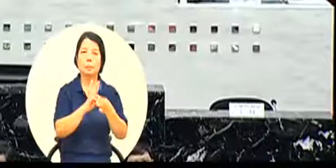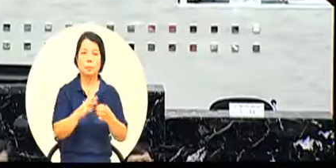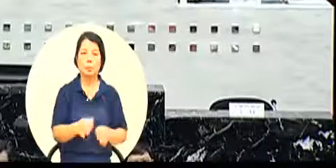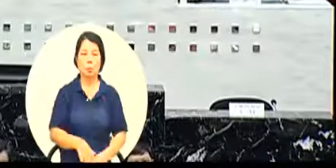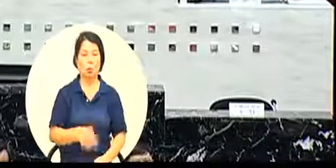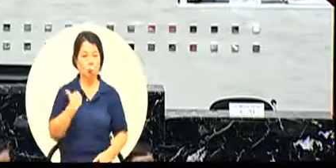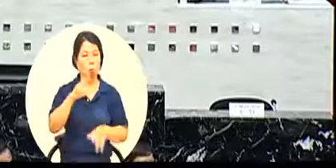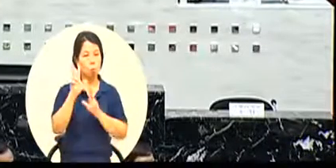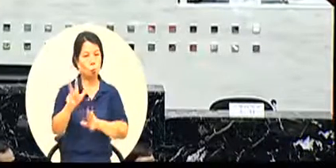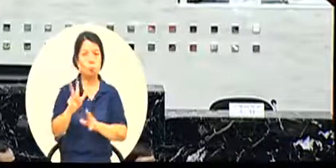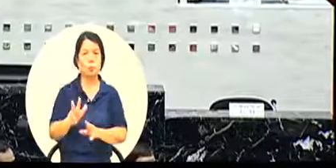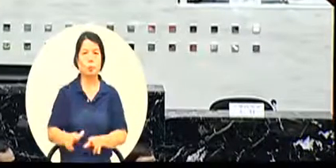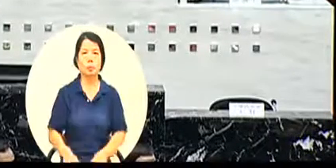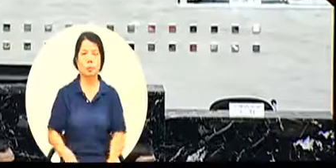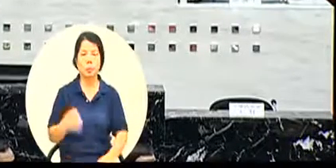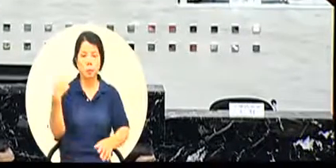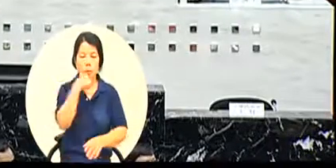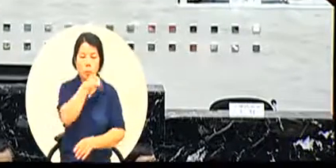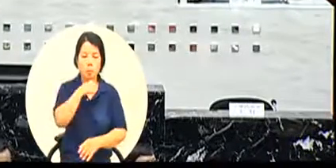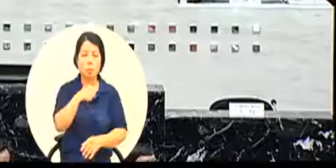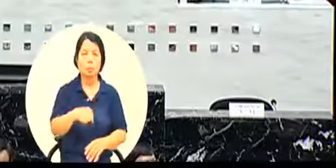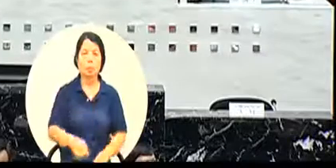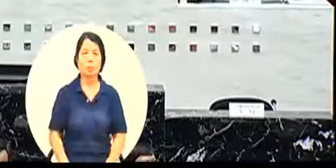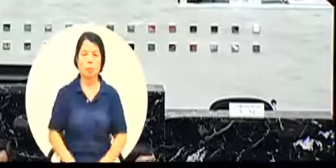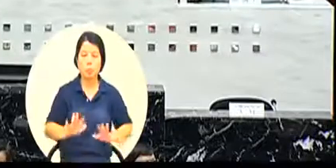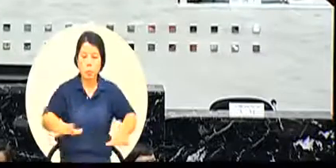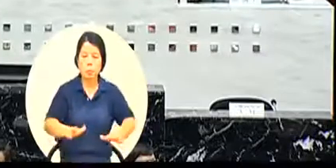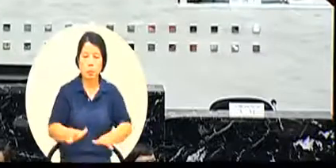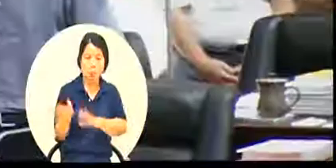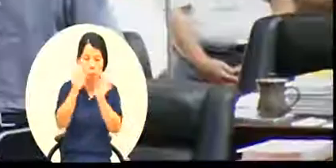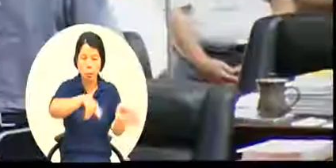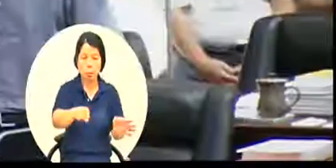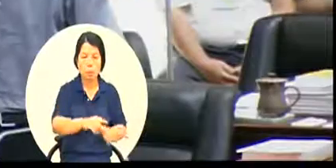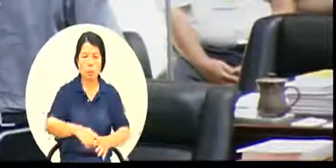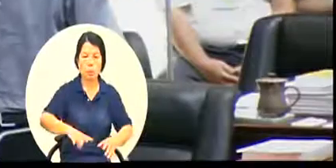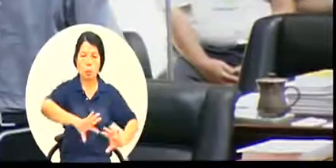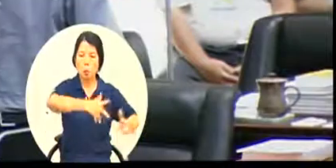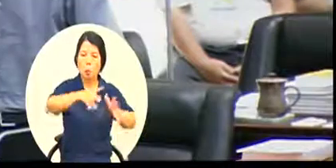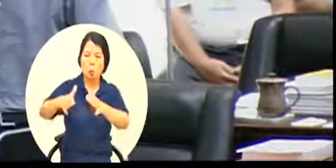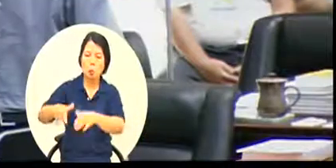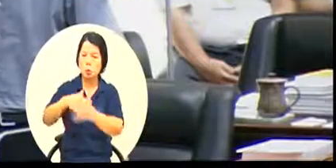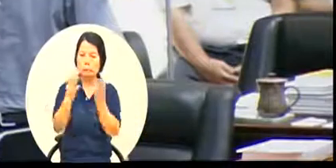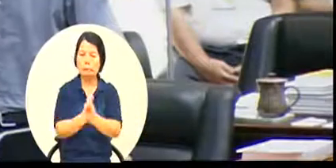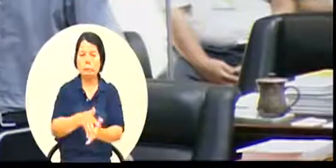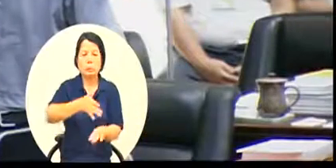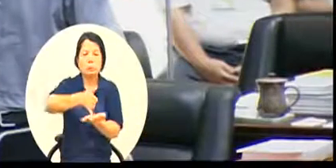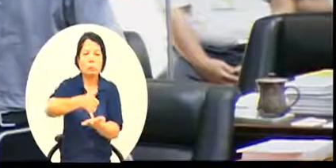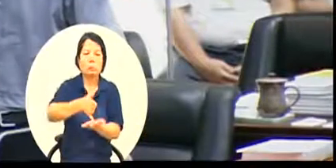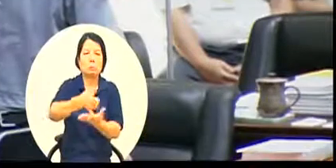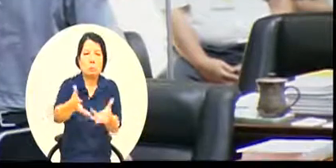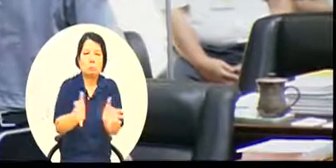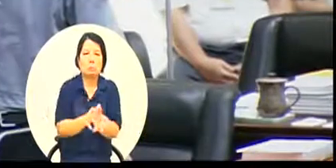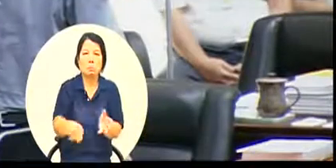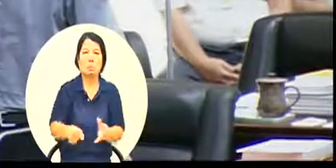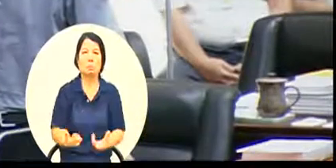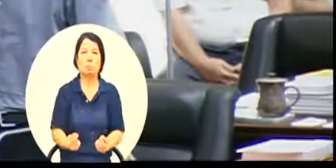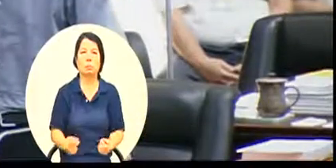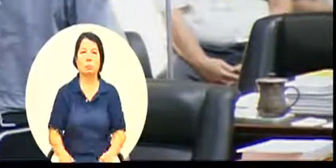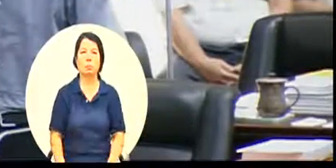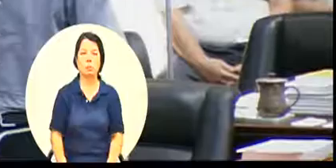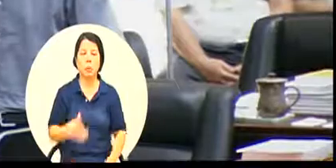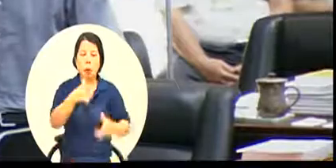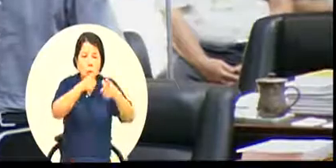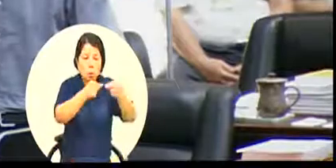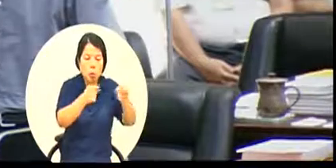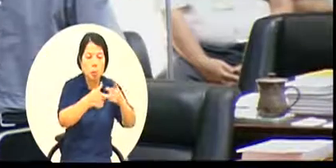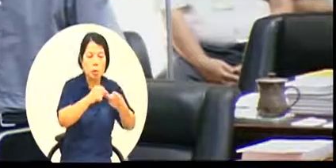白讲，我们的台湾的整个处境吼，在国际上是非常比较脆弱吼。那我们现在看到是日本